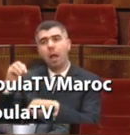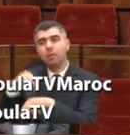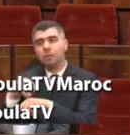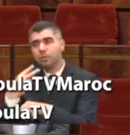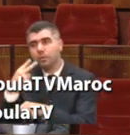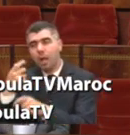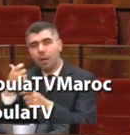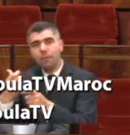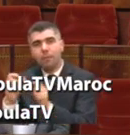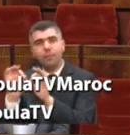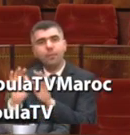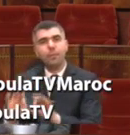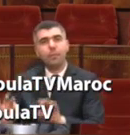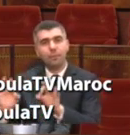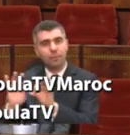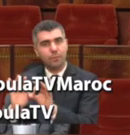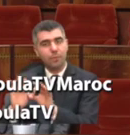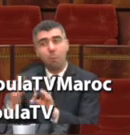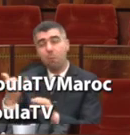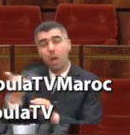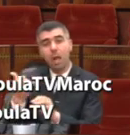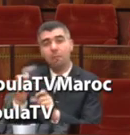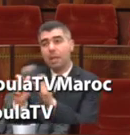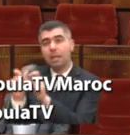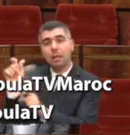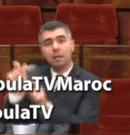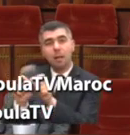هو ضمان تكافؤ الفرص بين أبناء المغاربة